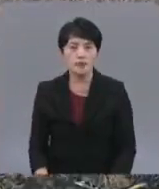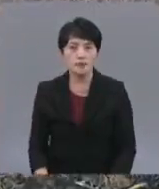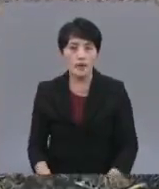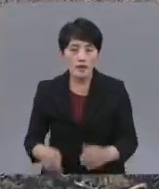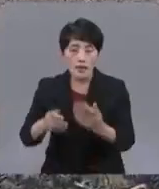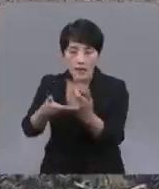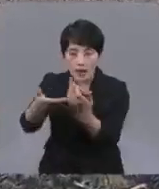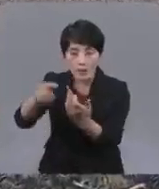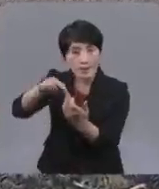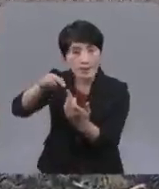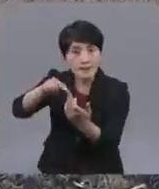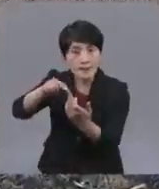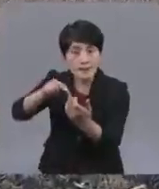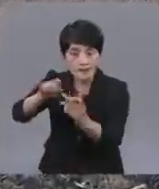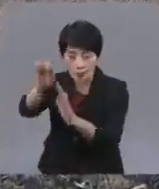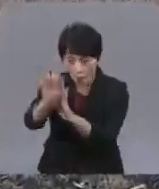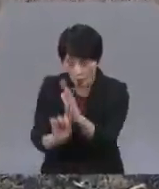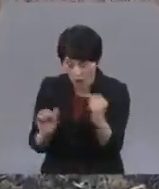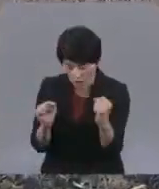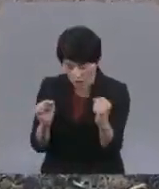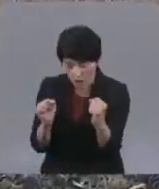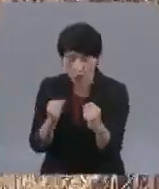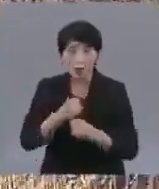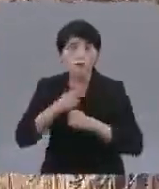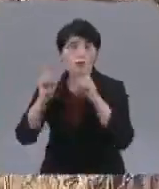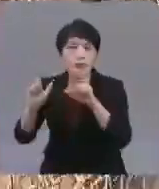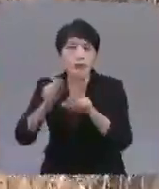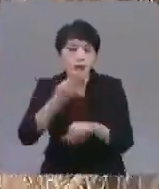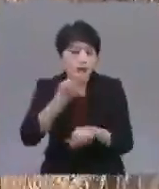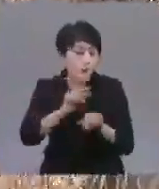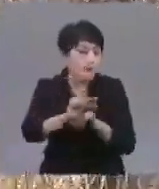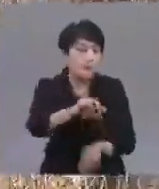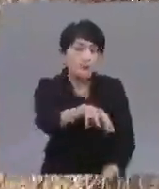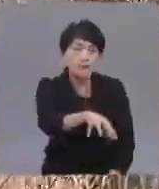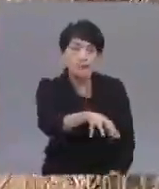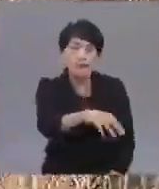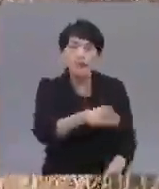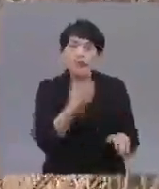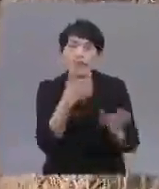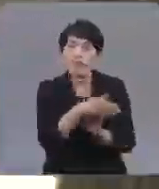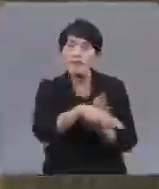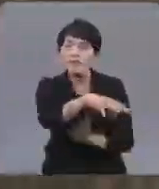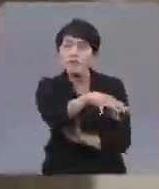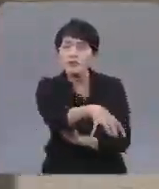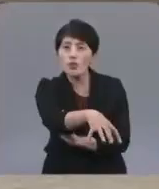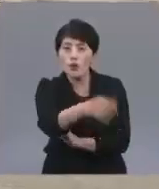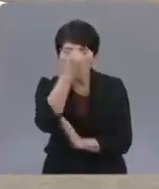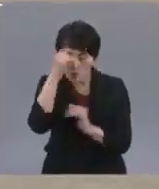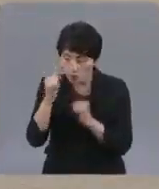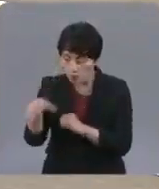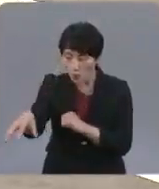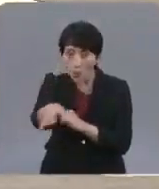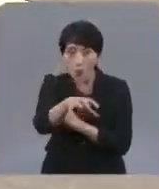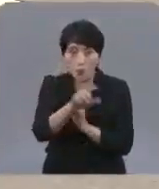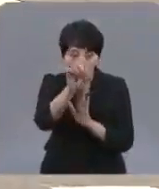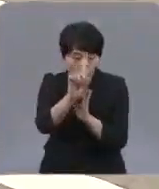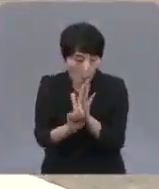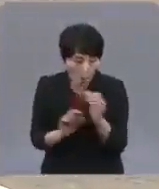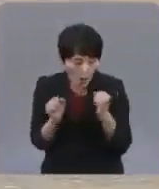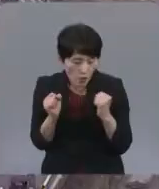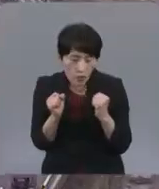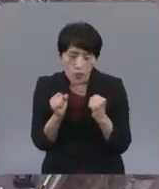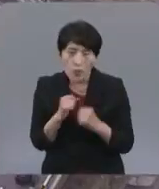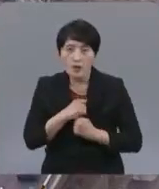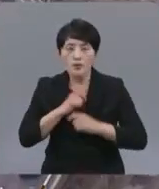đô sơ Ui sáng ngày 7 tháng 11 sẽ giảm hơn 10 đ c so với sáng hôm trước xuống còn 3 đ c tại tỉnh kangwon sẽ có nơi xuống dưới âm độ